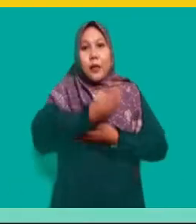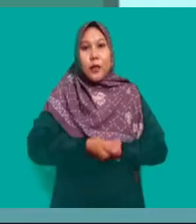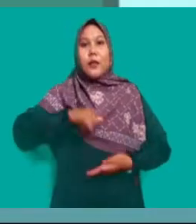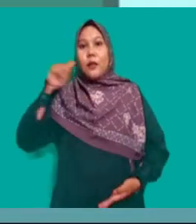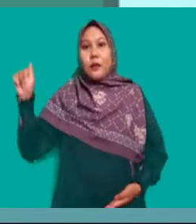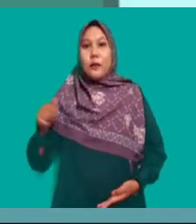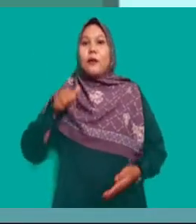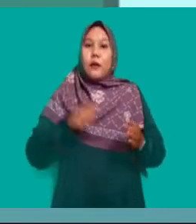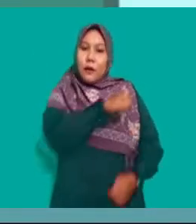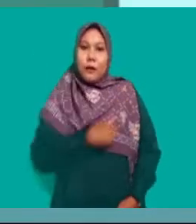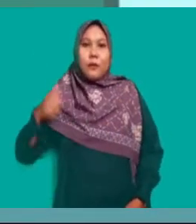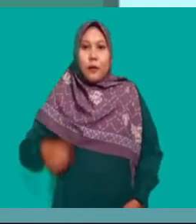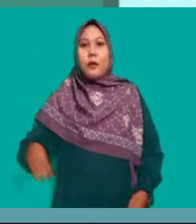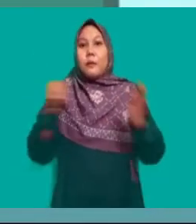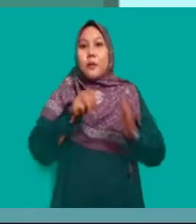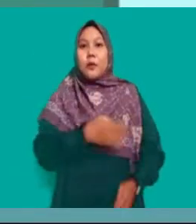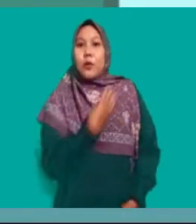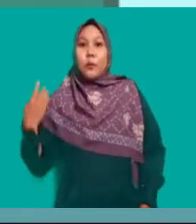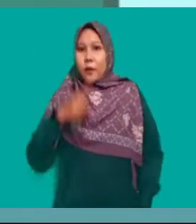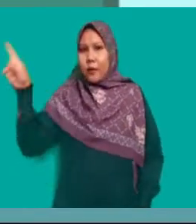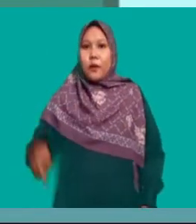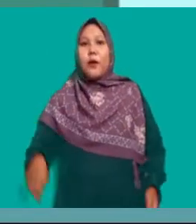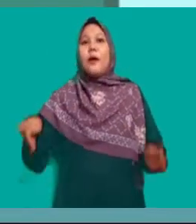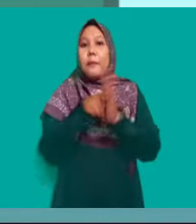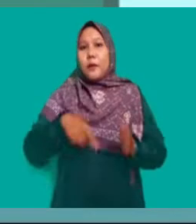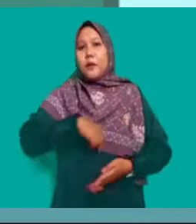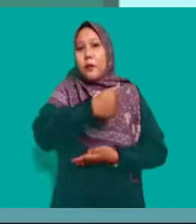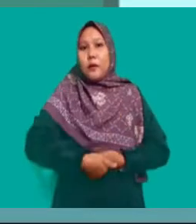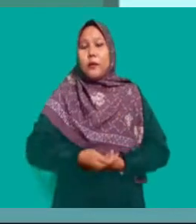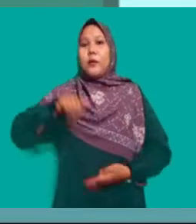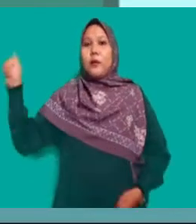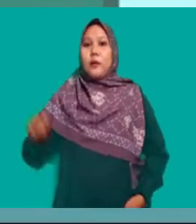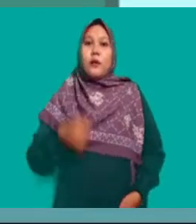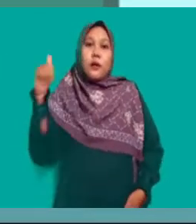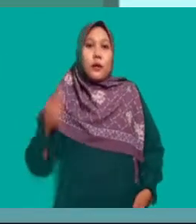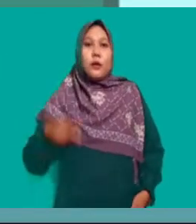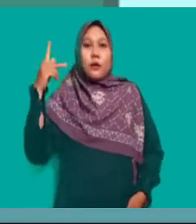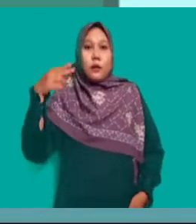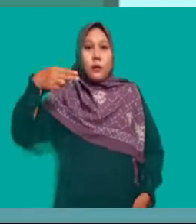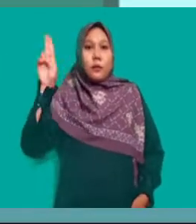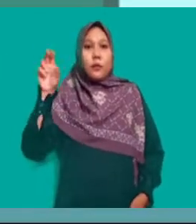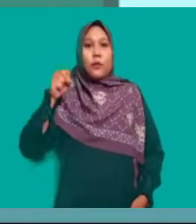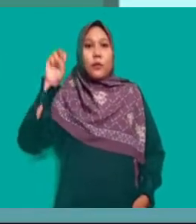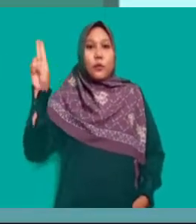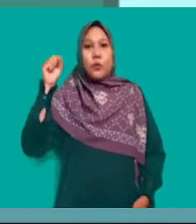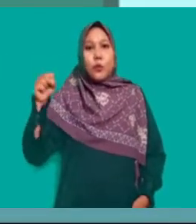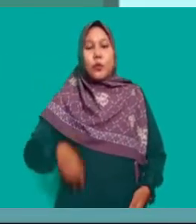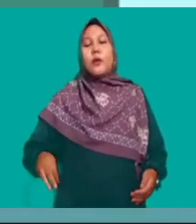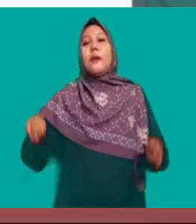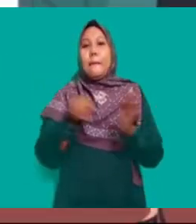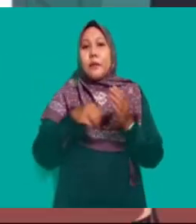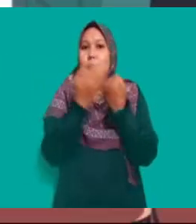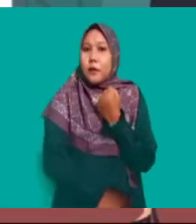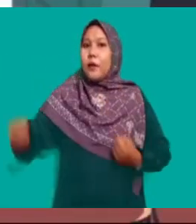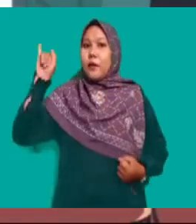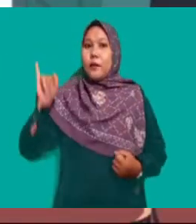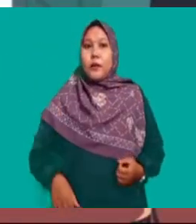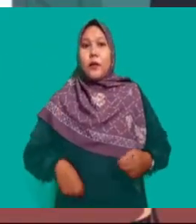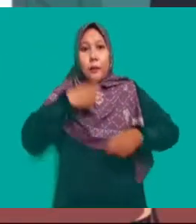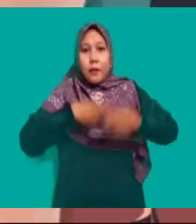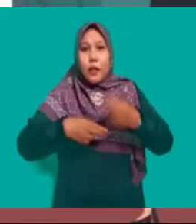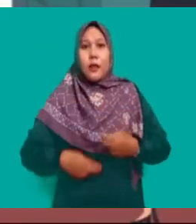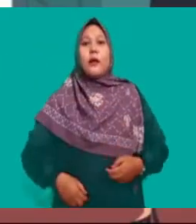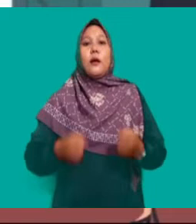Pengadilan agama merupakan pengadilan yang khusus menangani masalah masyarakat beragama Islam. Tahukah